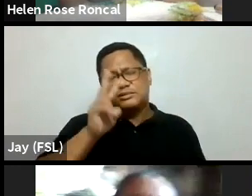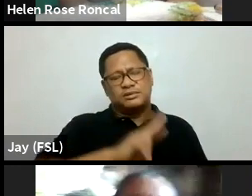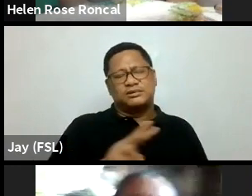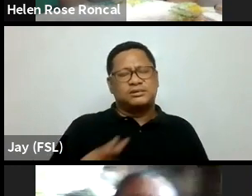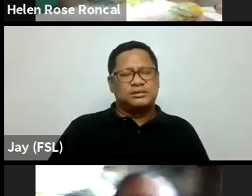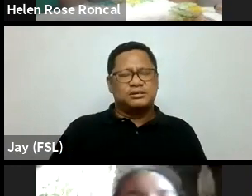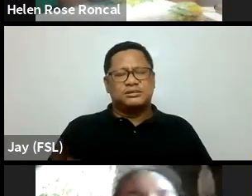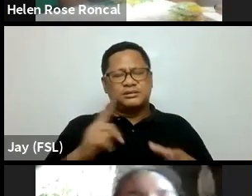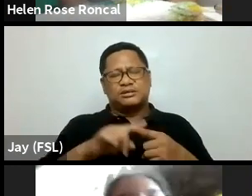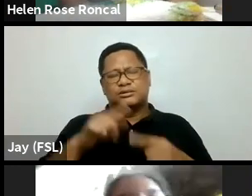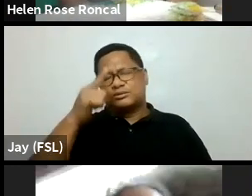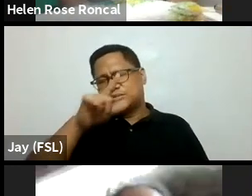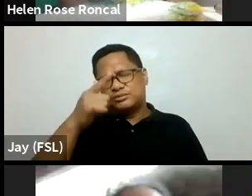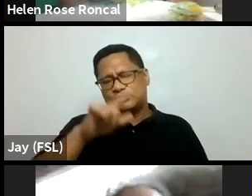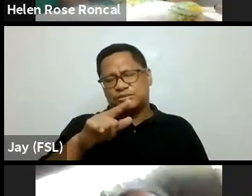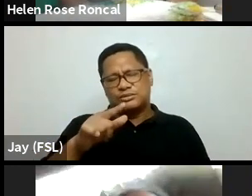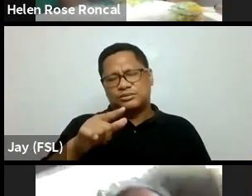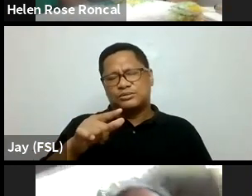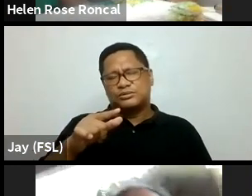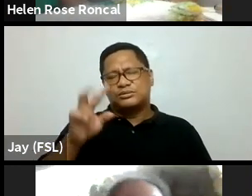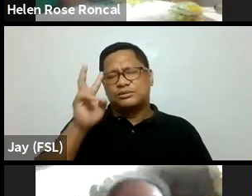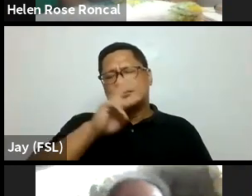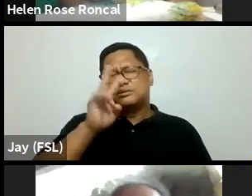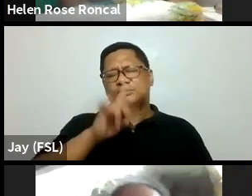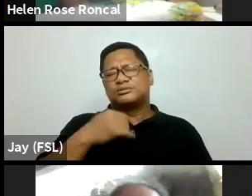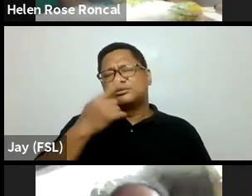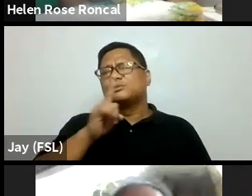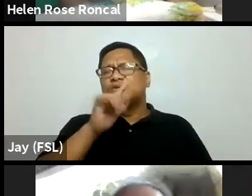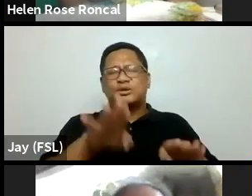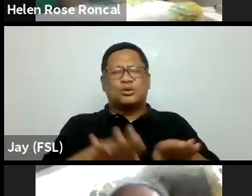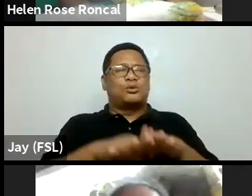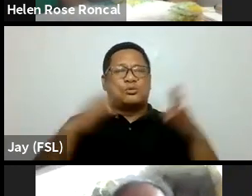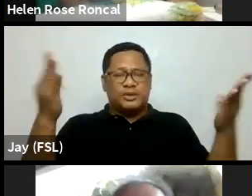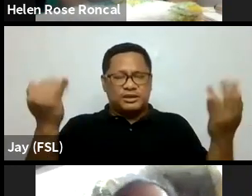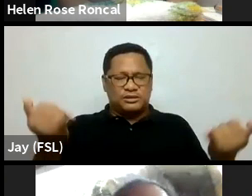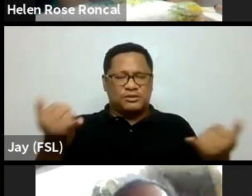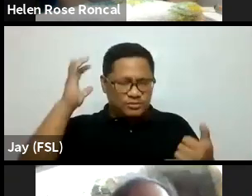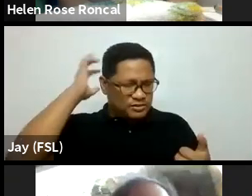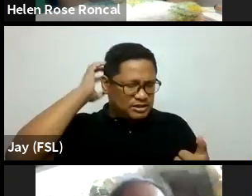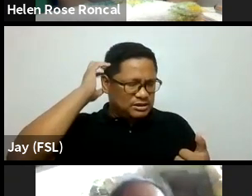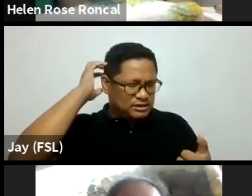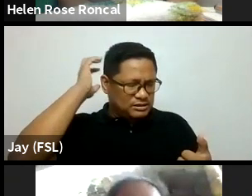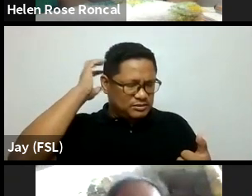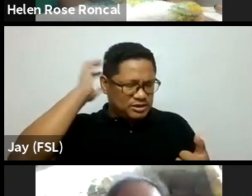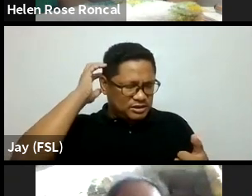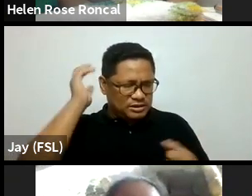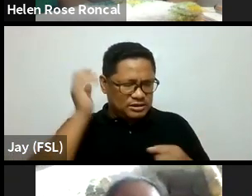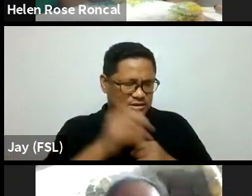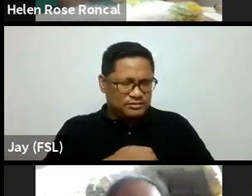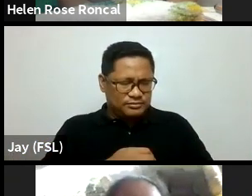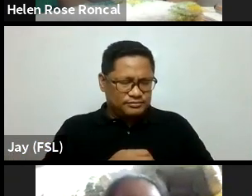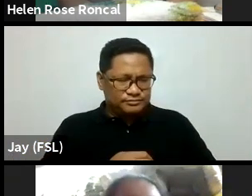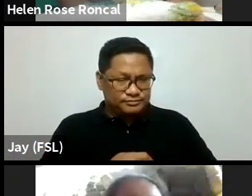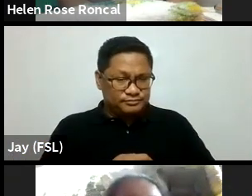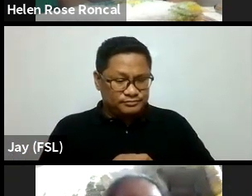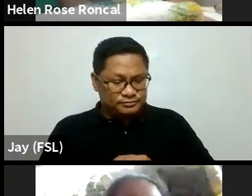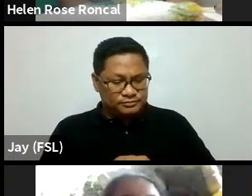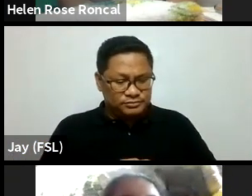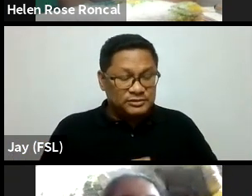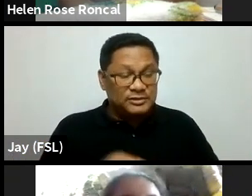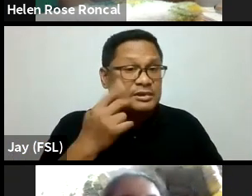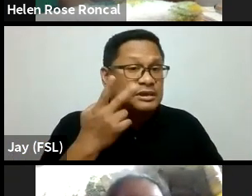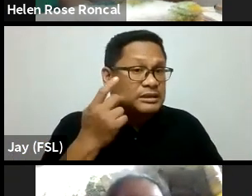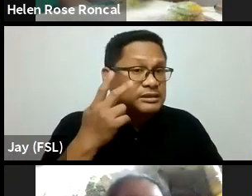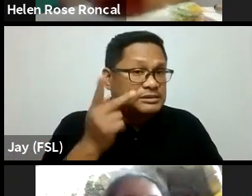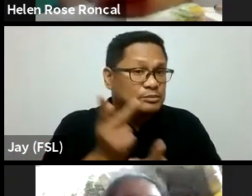Takas Luzon, Bisaya. Ino-open na po nila yung Mindanao eh. Kasi nakita nila yung correct. Yung production